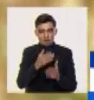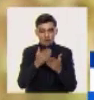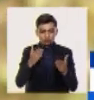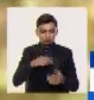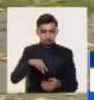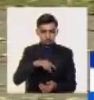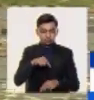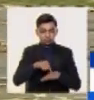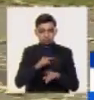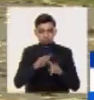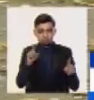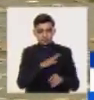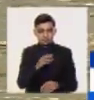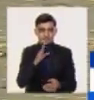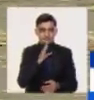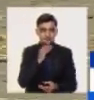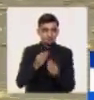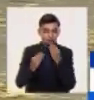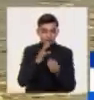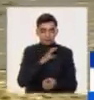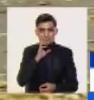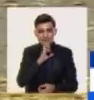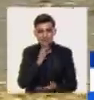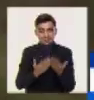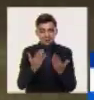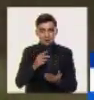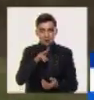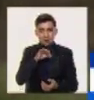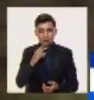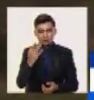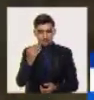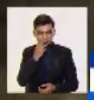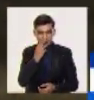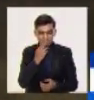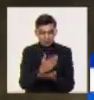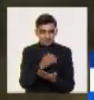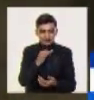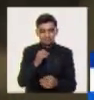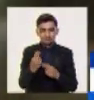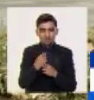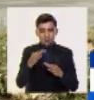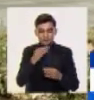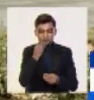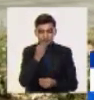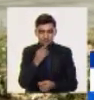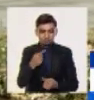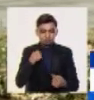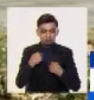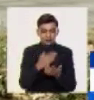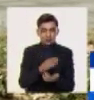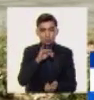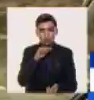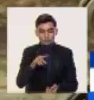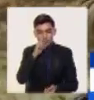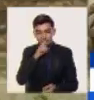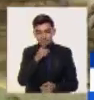чувством. Во всем, что она кушает, девушка чувствует запах бензина и протухшего лука. Процесс питания стал для нее настоящим мучением. В июне у